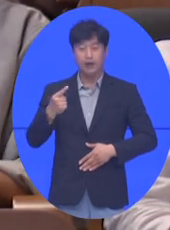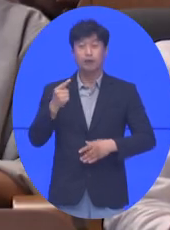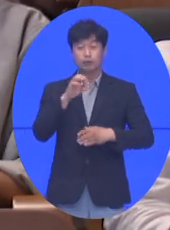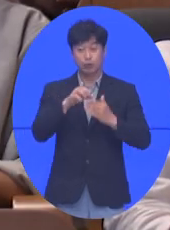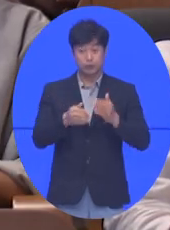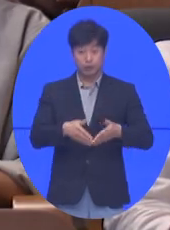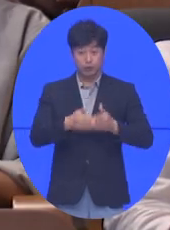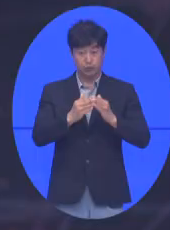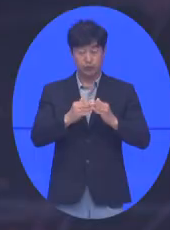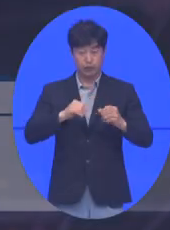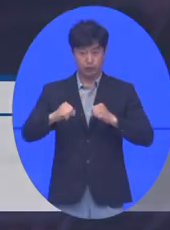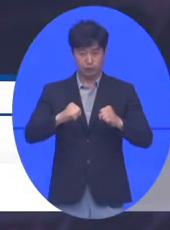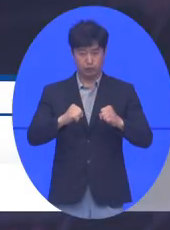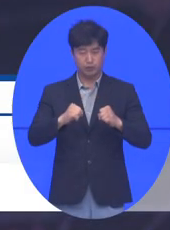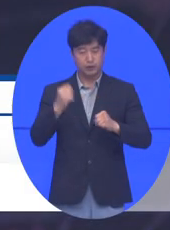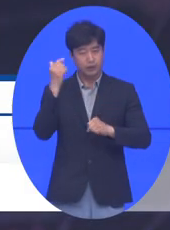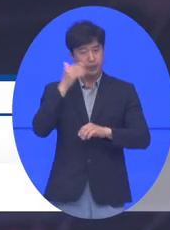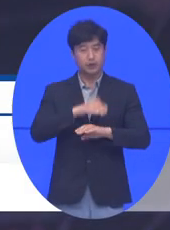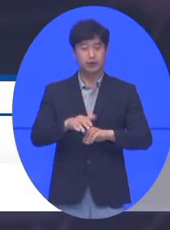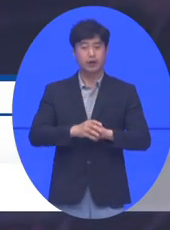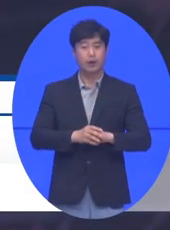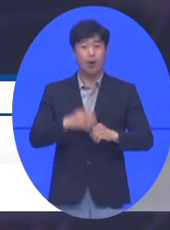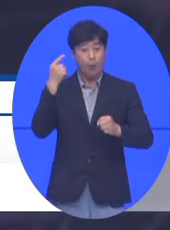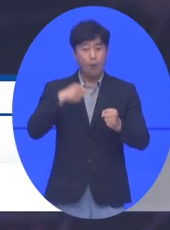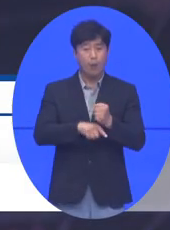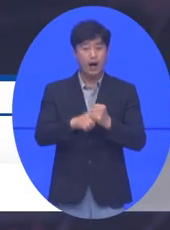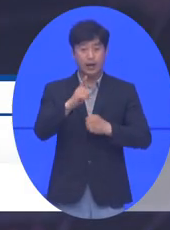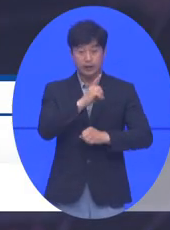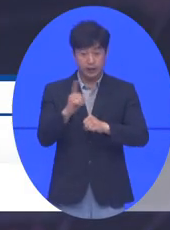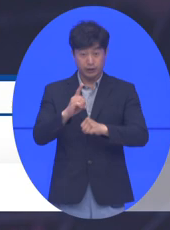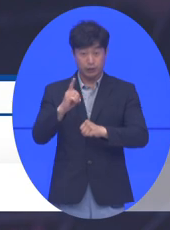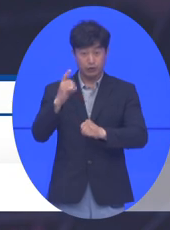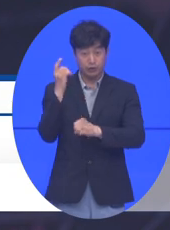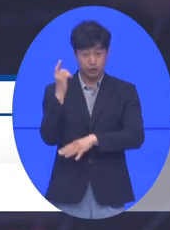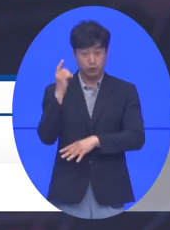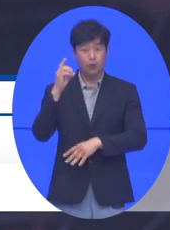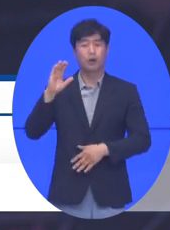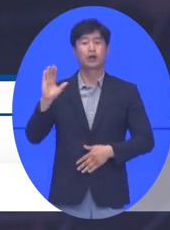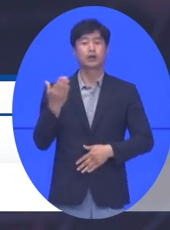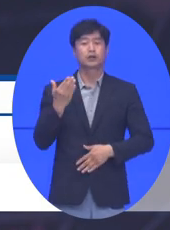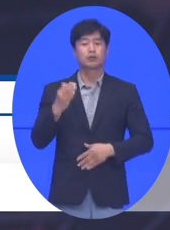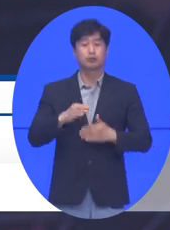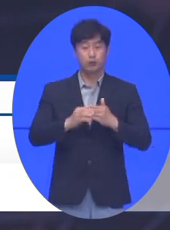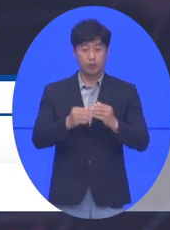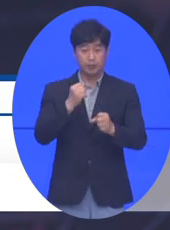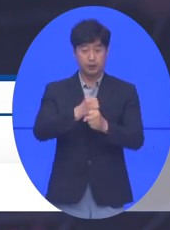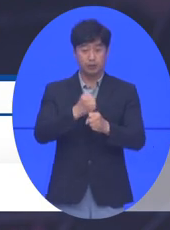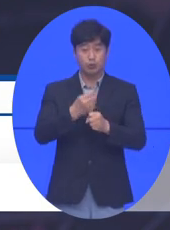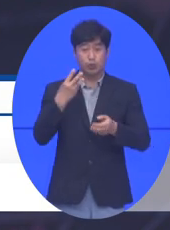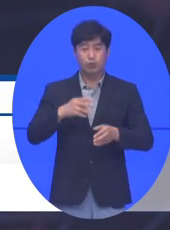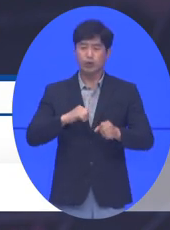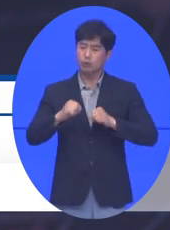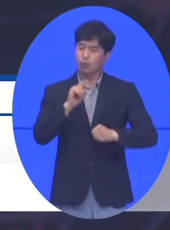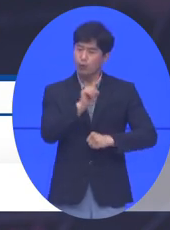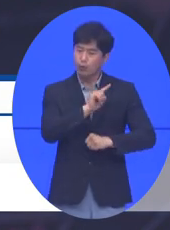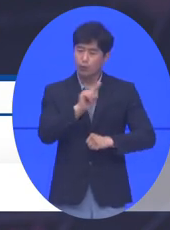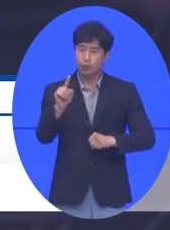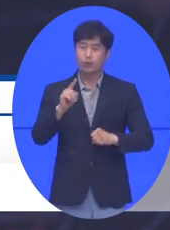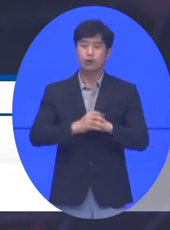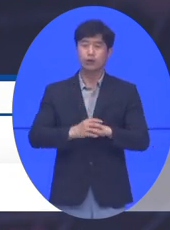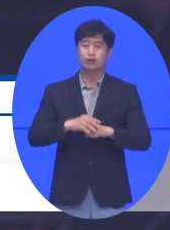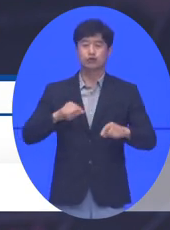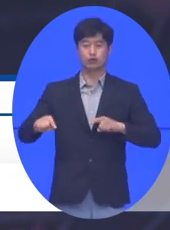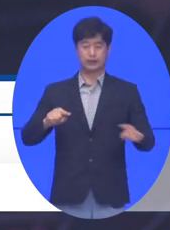대응하기로 했습니다 과학과 데이터의 기반을 둔 플랫폼부터 만들어서 경기도는 무엇을 할 것인가 하는